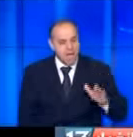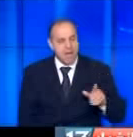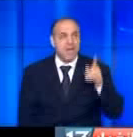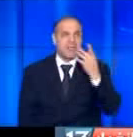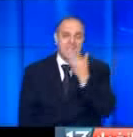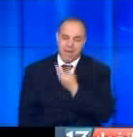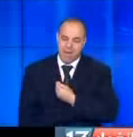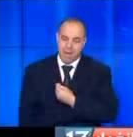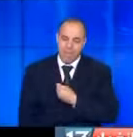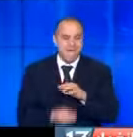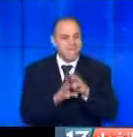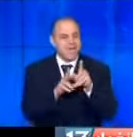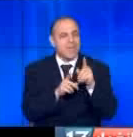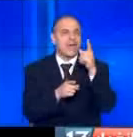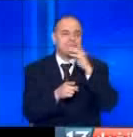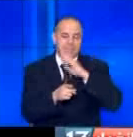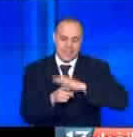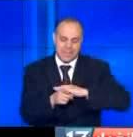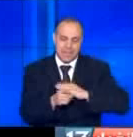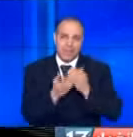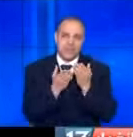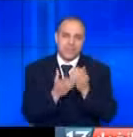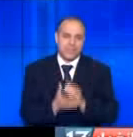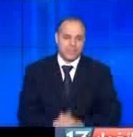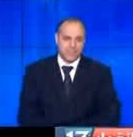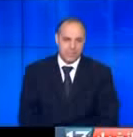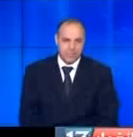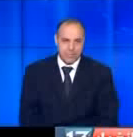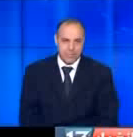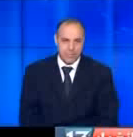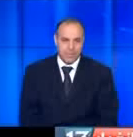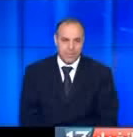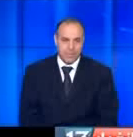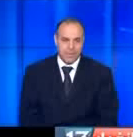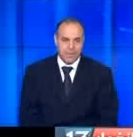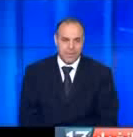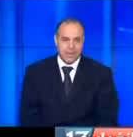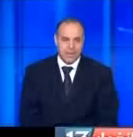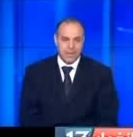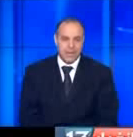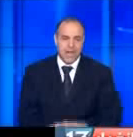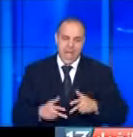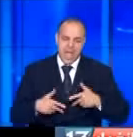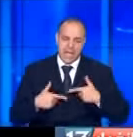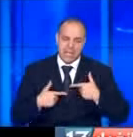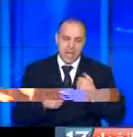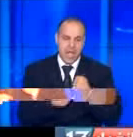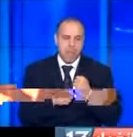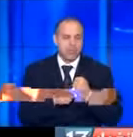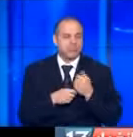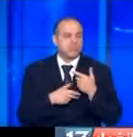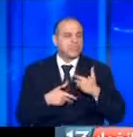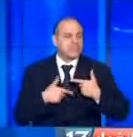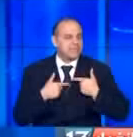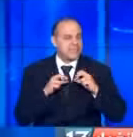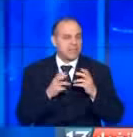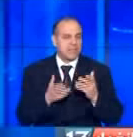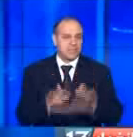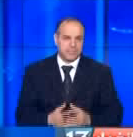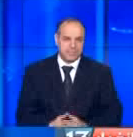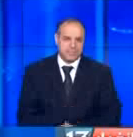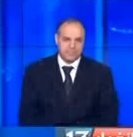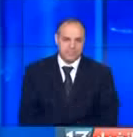نوعية في المجال. الخطوط التونسية تعلن إخلاءها إلى بعد خلاف